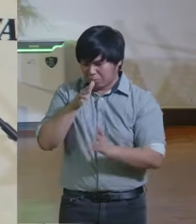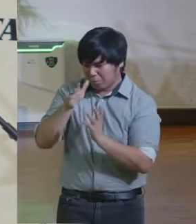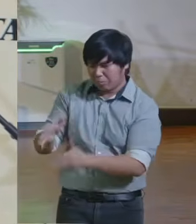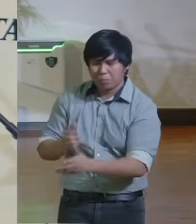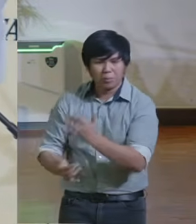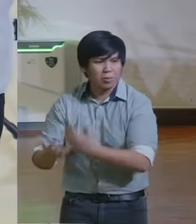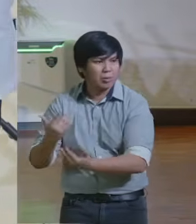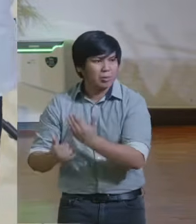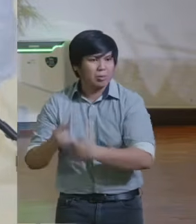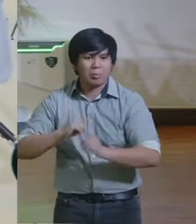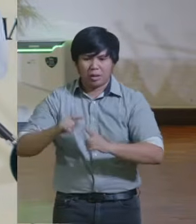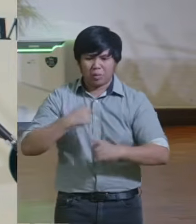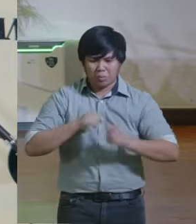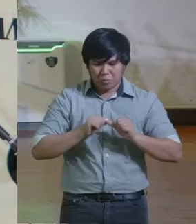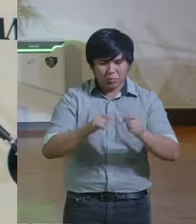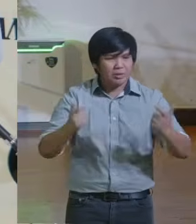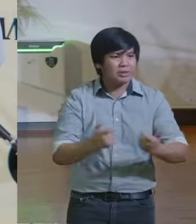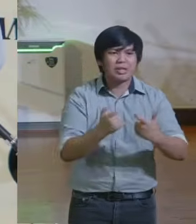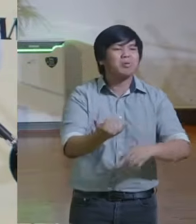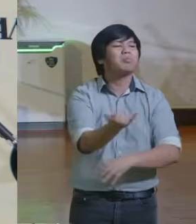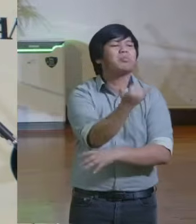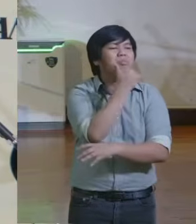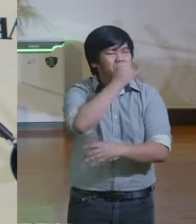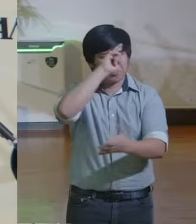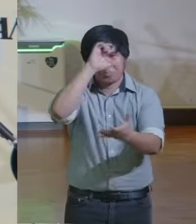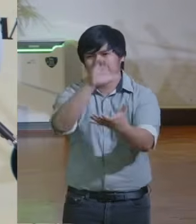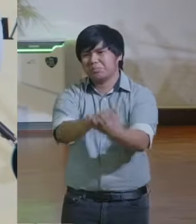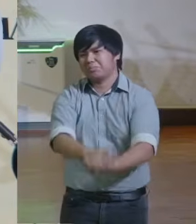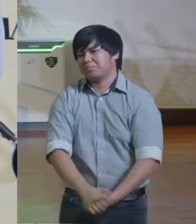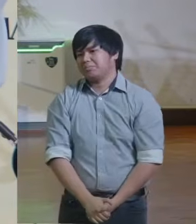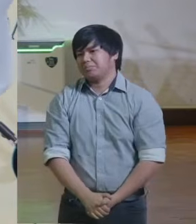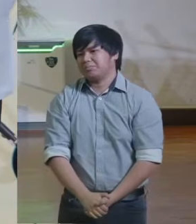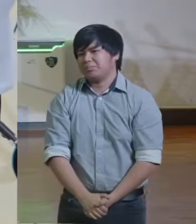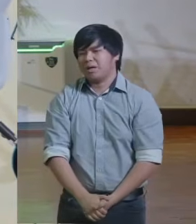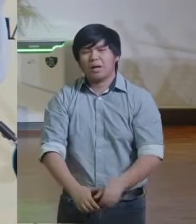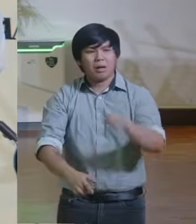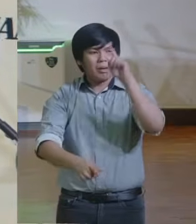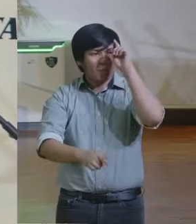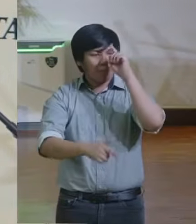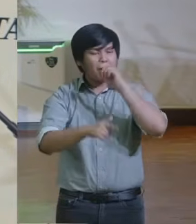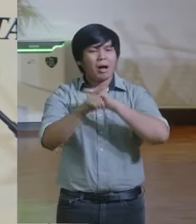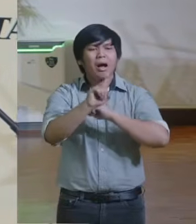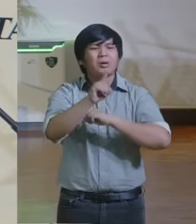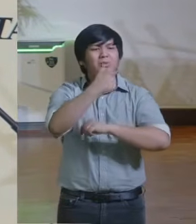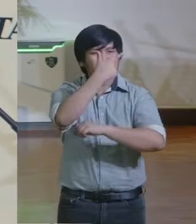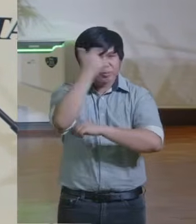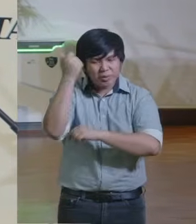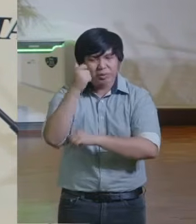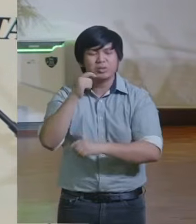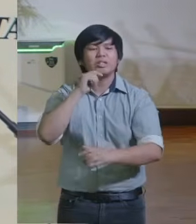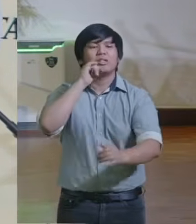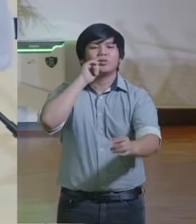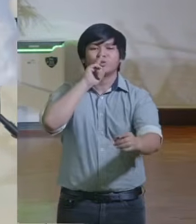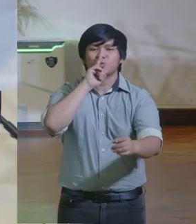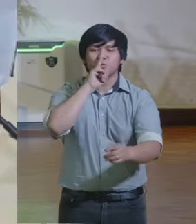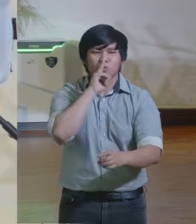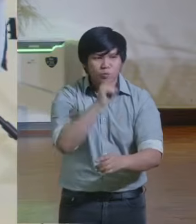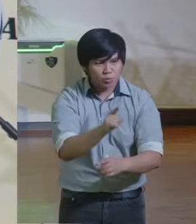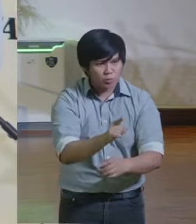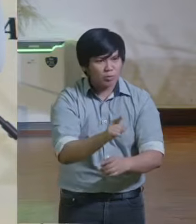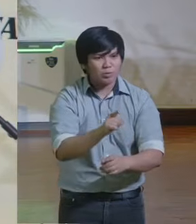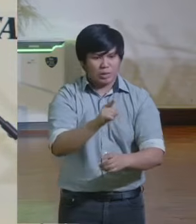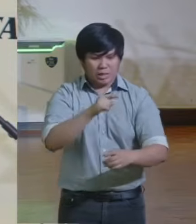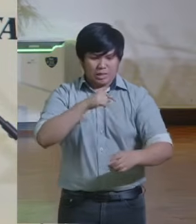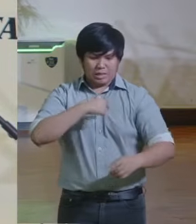Mali po ang inyong kaligtasan na pinaniniwalaan. Sapagkat ang kaligtasan niya, binibigyan kayo ng bagong